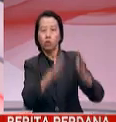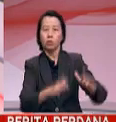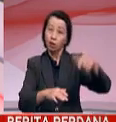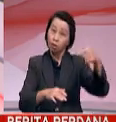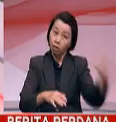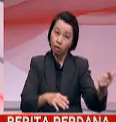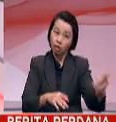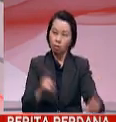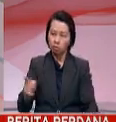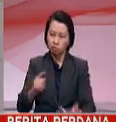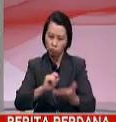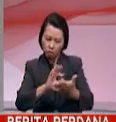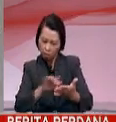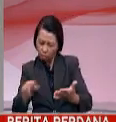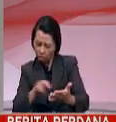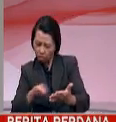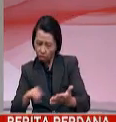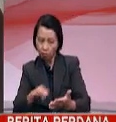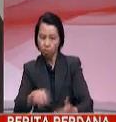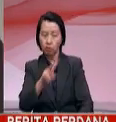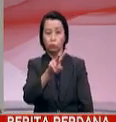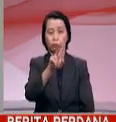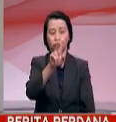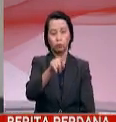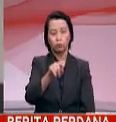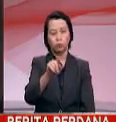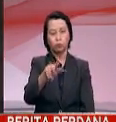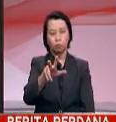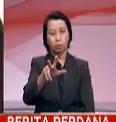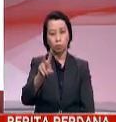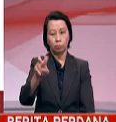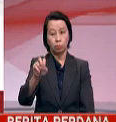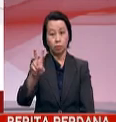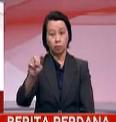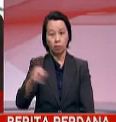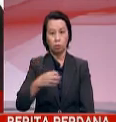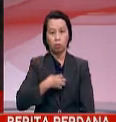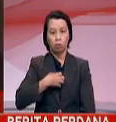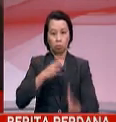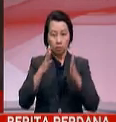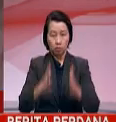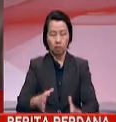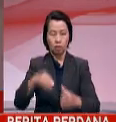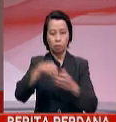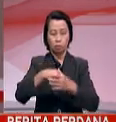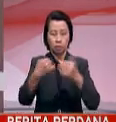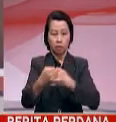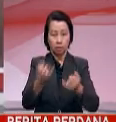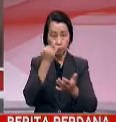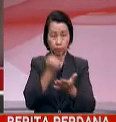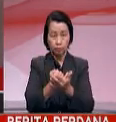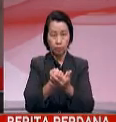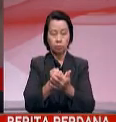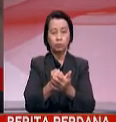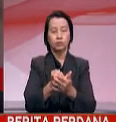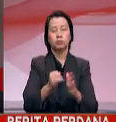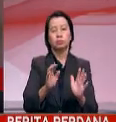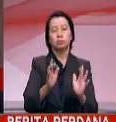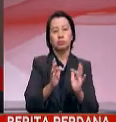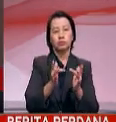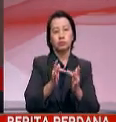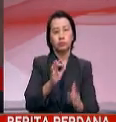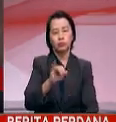lain. Komen itu dibacakan pada 2 Mac 2020 oleh pengadu di Jabatan Siasatan Jenayah Cyber dan